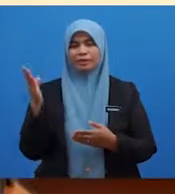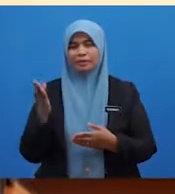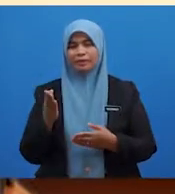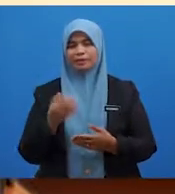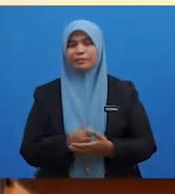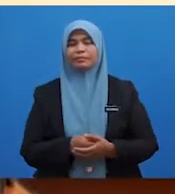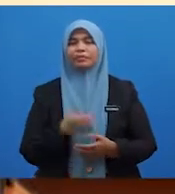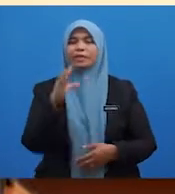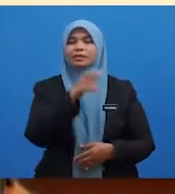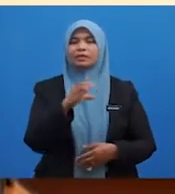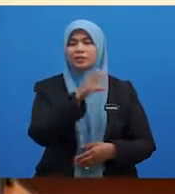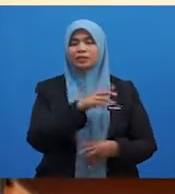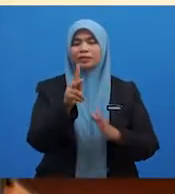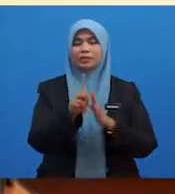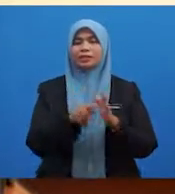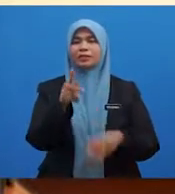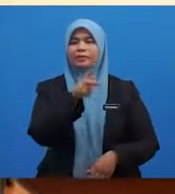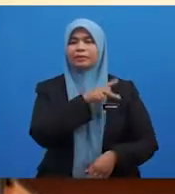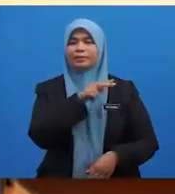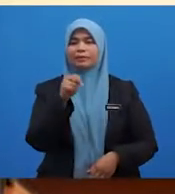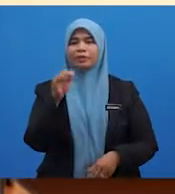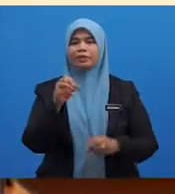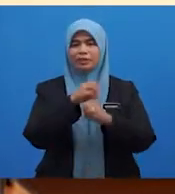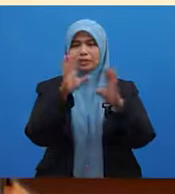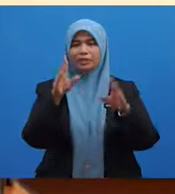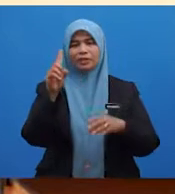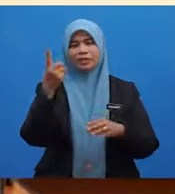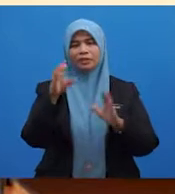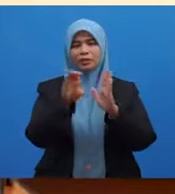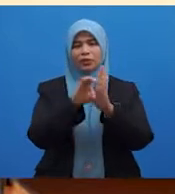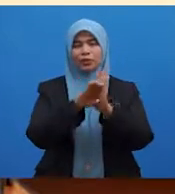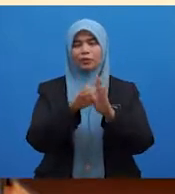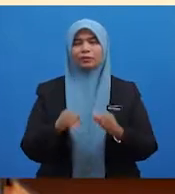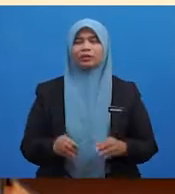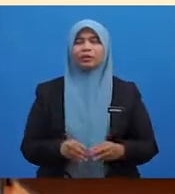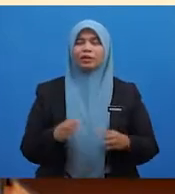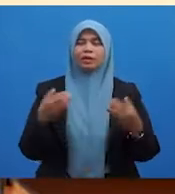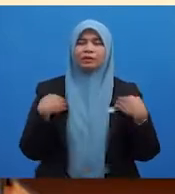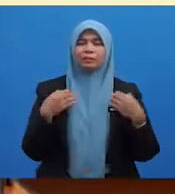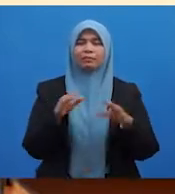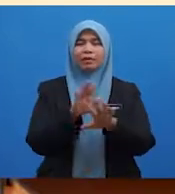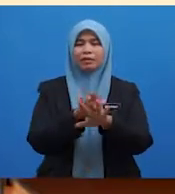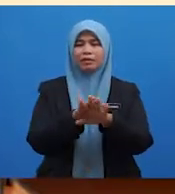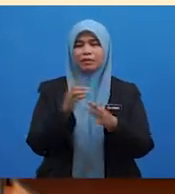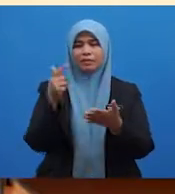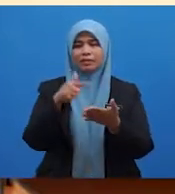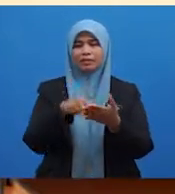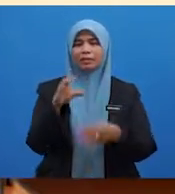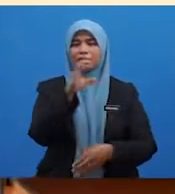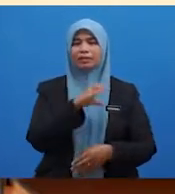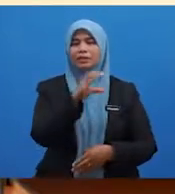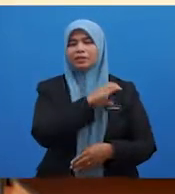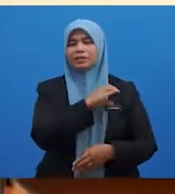Ciri-ciri kepemimpinan yang diterangkan hanyalah contoh. Terdapat banyak lagi